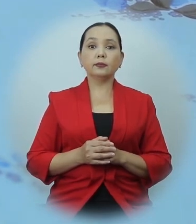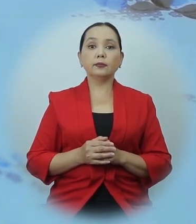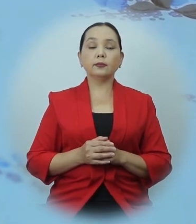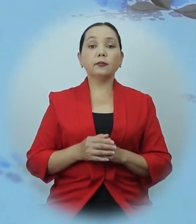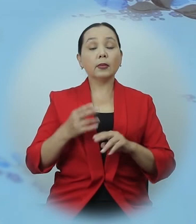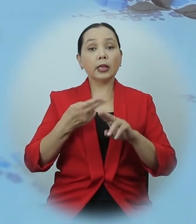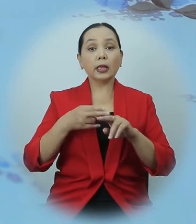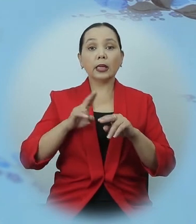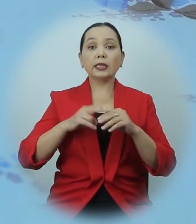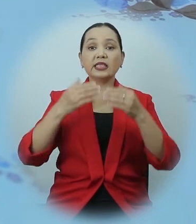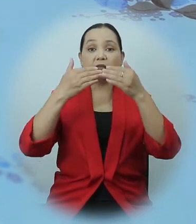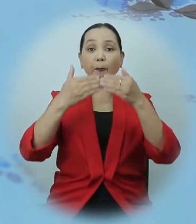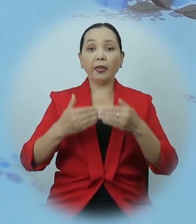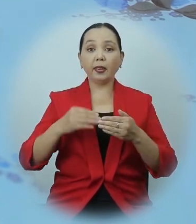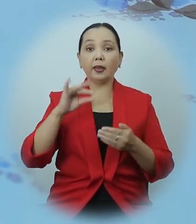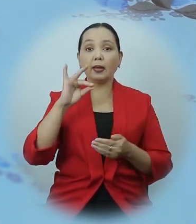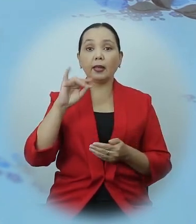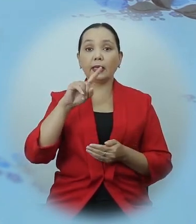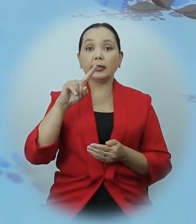И деталь спинки изделия.